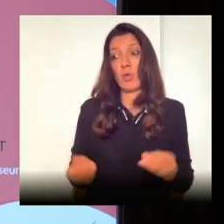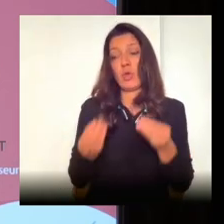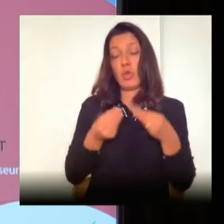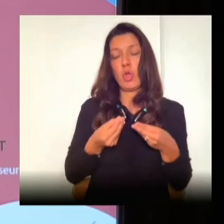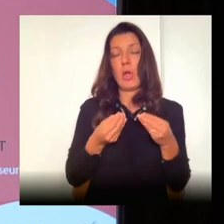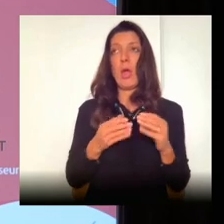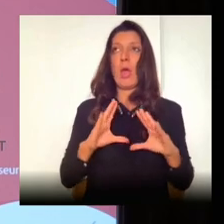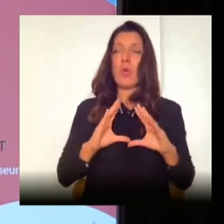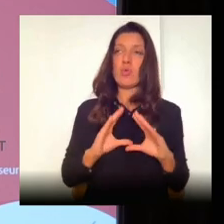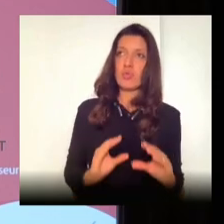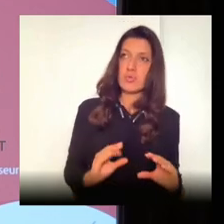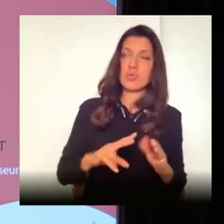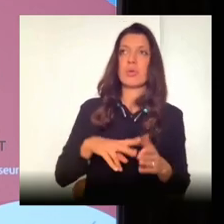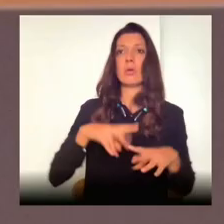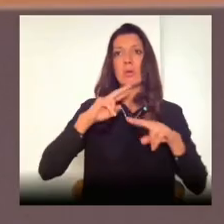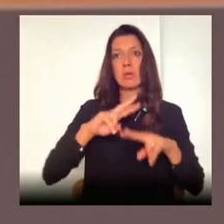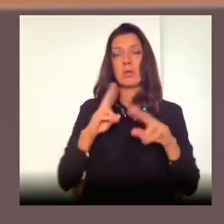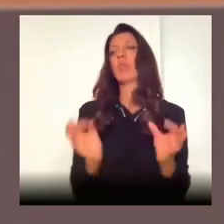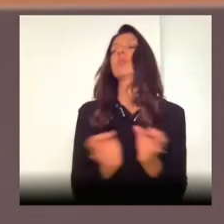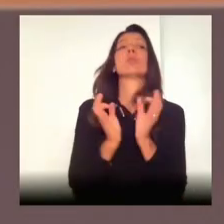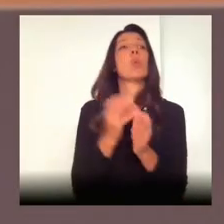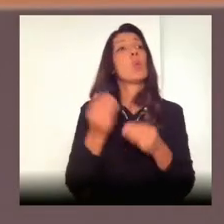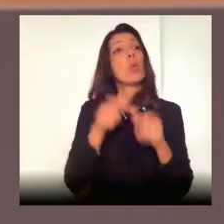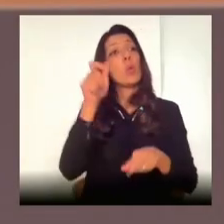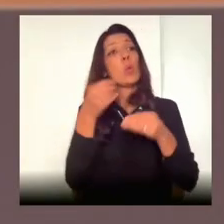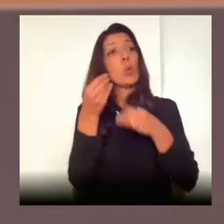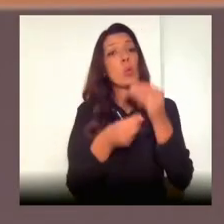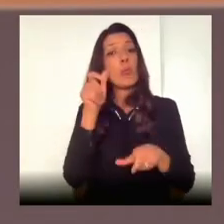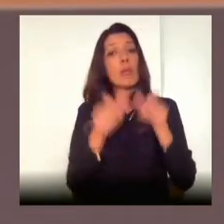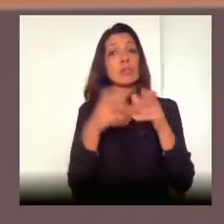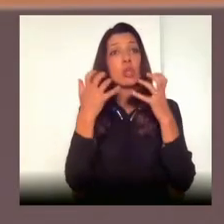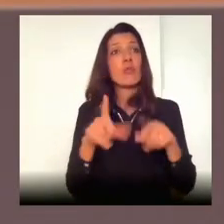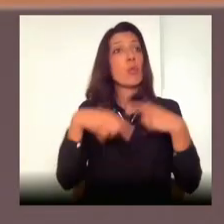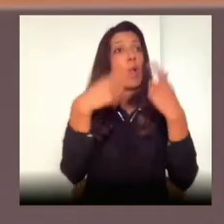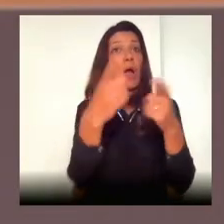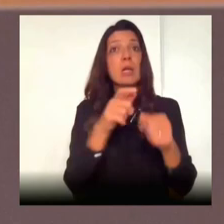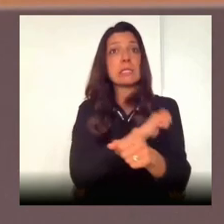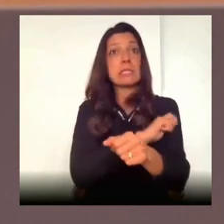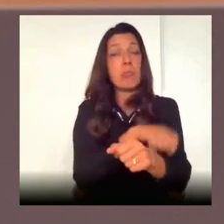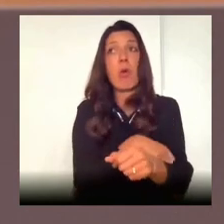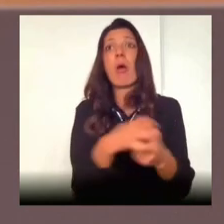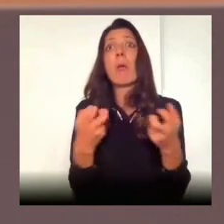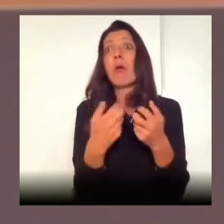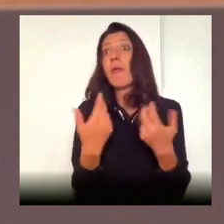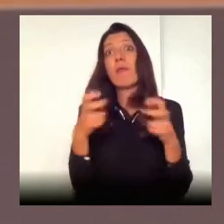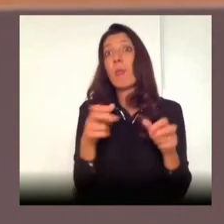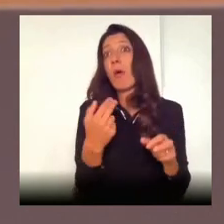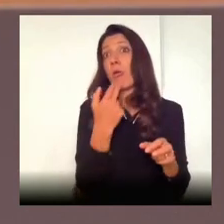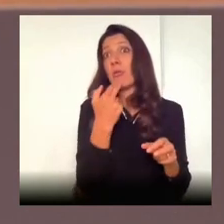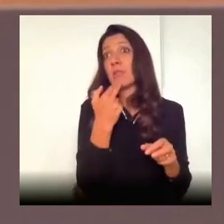faire. Pour les gens qui veulent aller au sport, qui ne veulent pas utiliser une voiture, 20 km d'autonomie pour un fauteuil, c'est énorme.